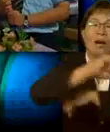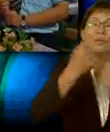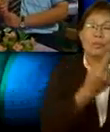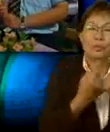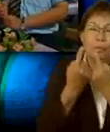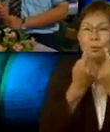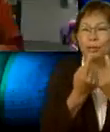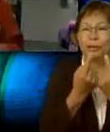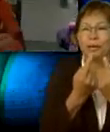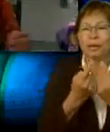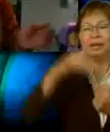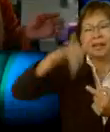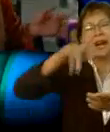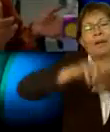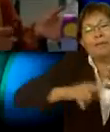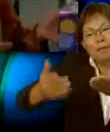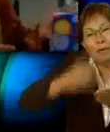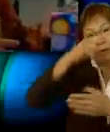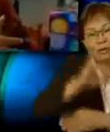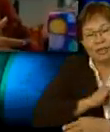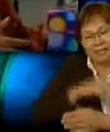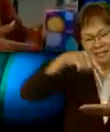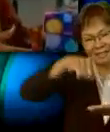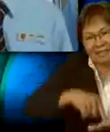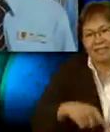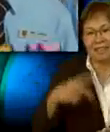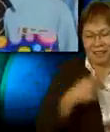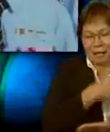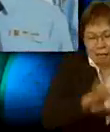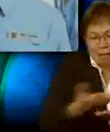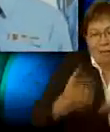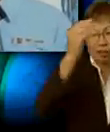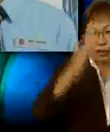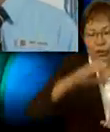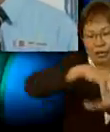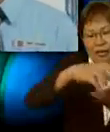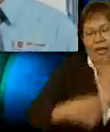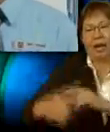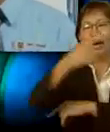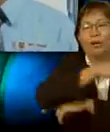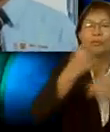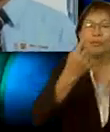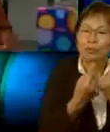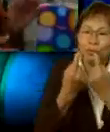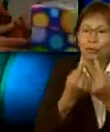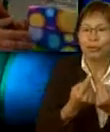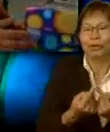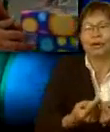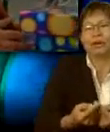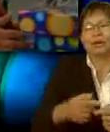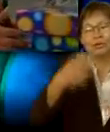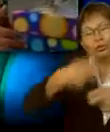Selamat hari jadi. Eh, apa yang kamu bawa untuk saya ni? Ni kami belikan cikgu kek hari jadi. Ni